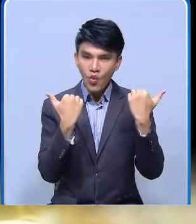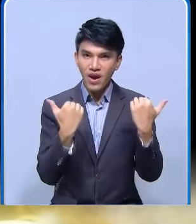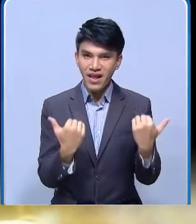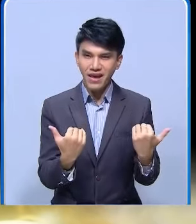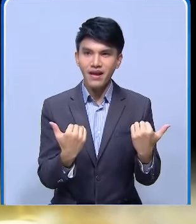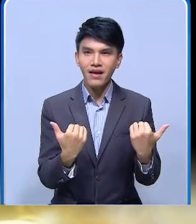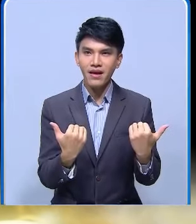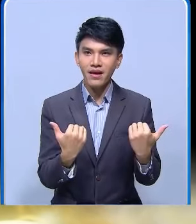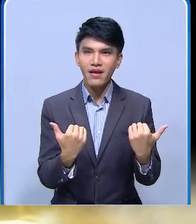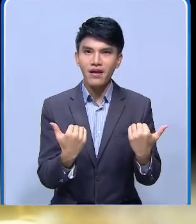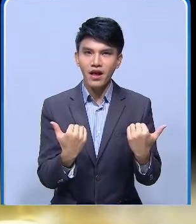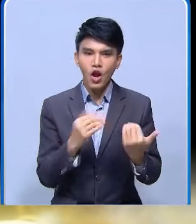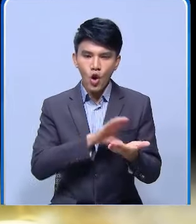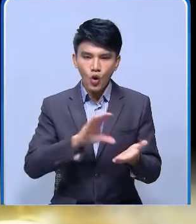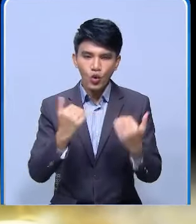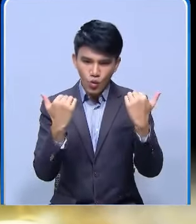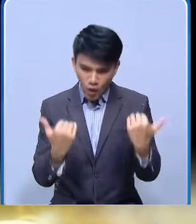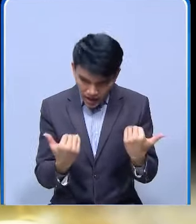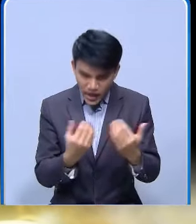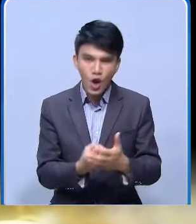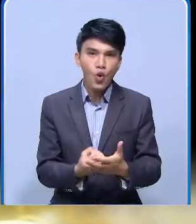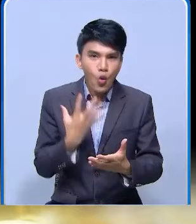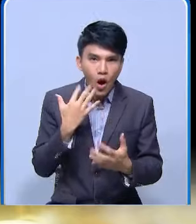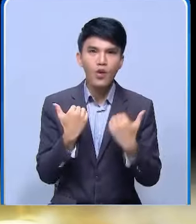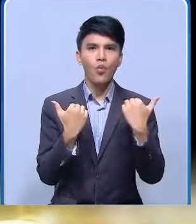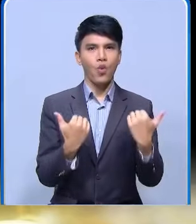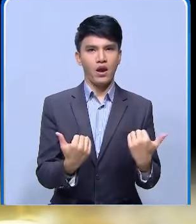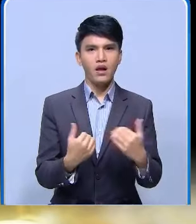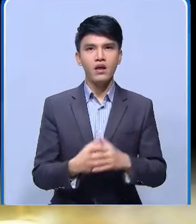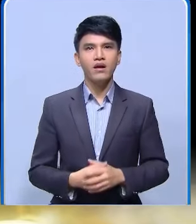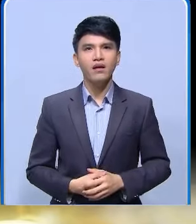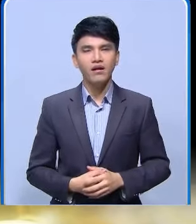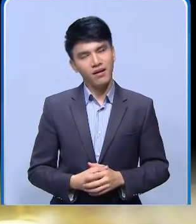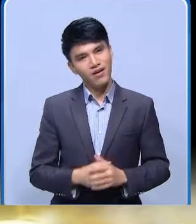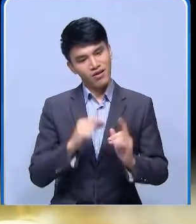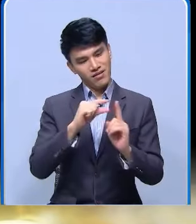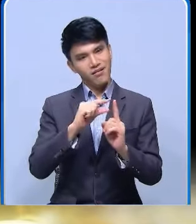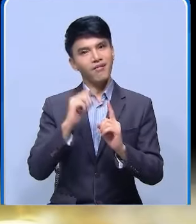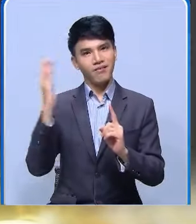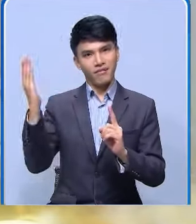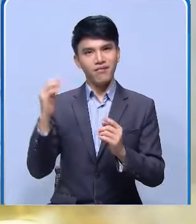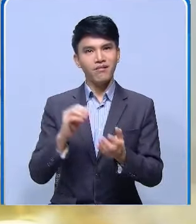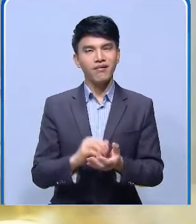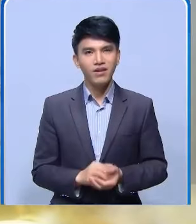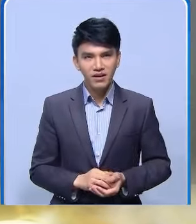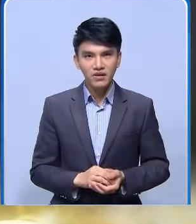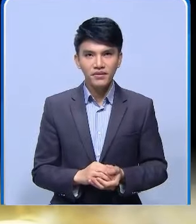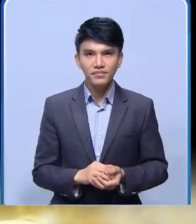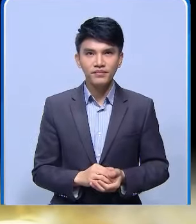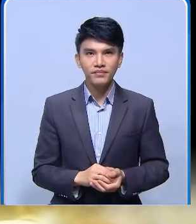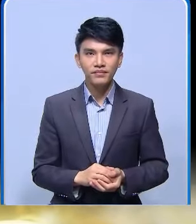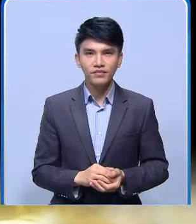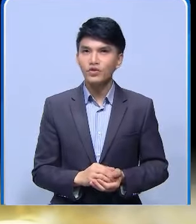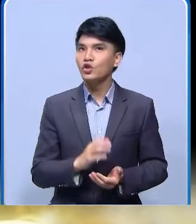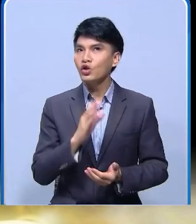อคำนี้ก็เหมือนกันลงทุนวันนี้รวยวันนี้กันไปเลยเออค่ะขนาดนั้นเลยนะคะแล้วยังมีคำว่าไม่เสี่ยงด้วยอ่ะถ้า